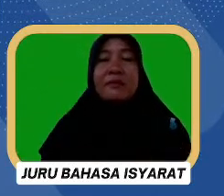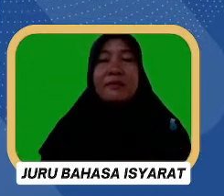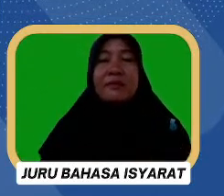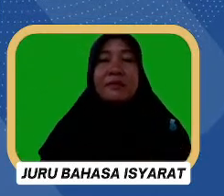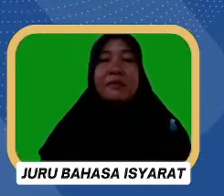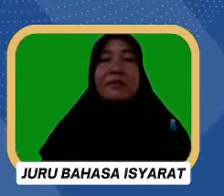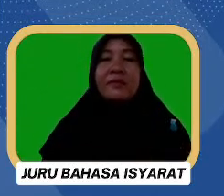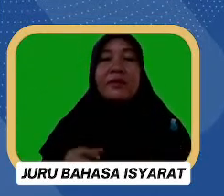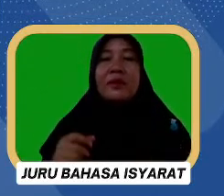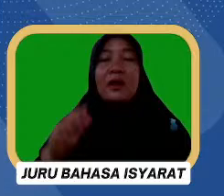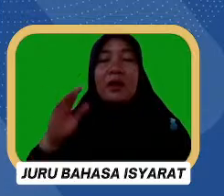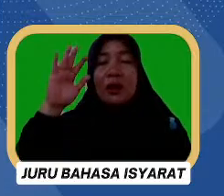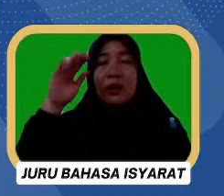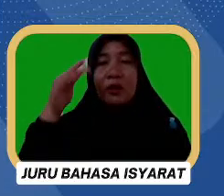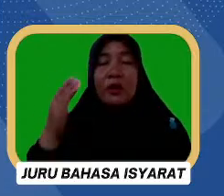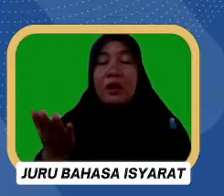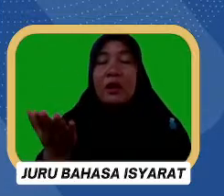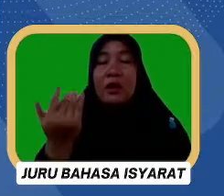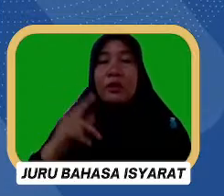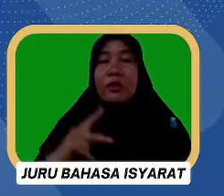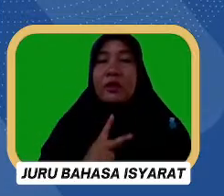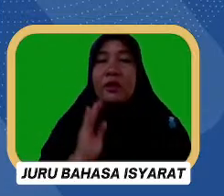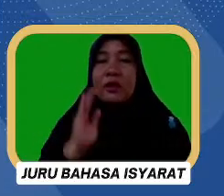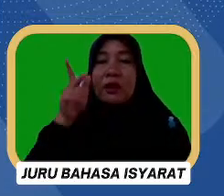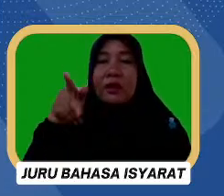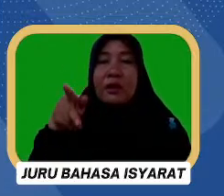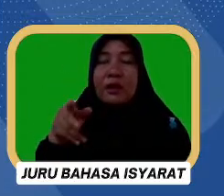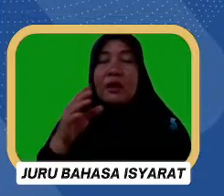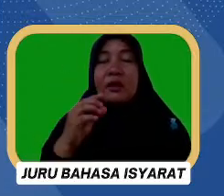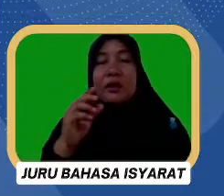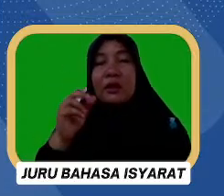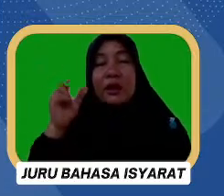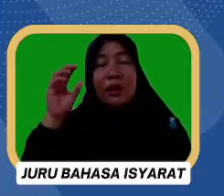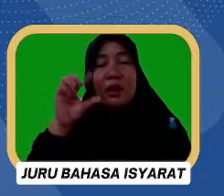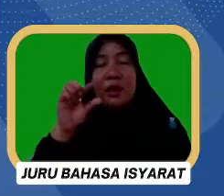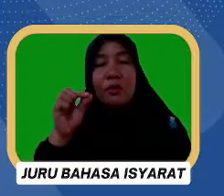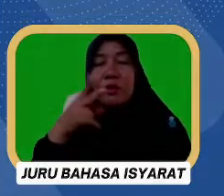lagu kebangsaan kita, yaitu lagu Indonesia Raya.